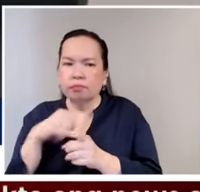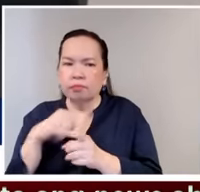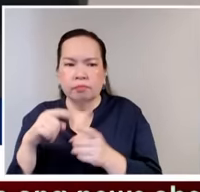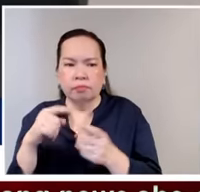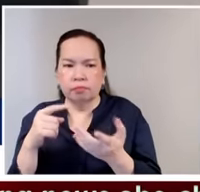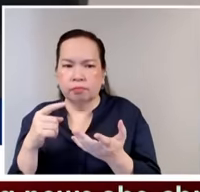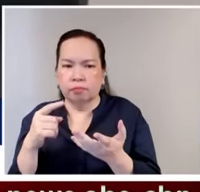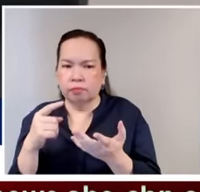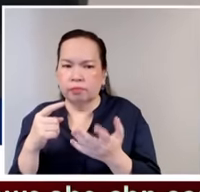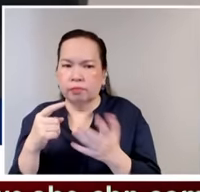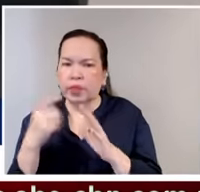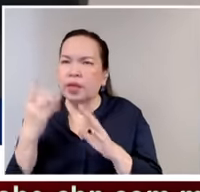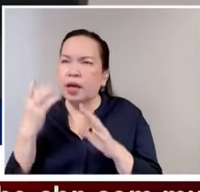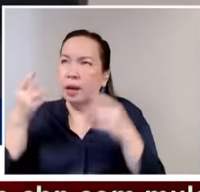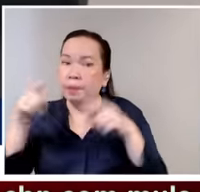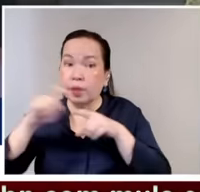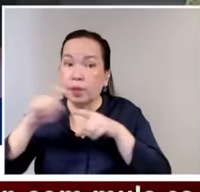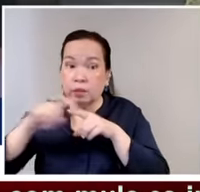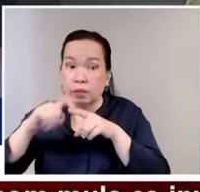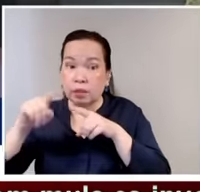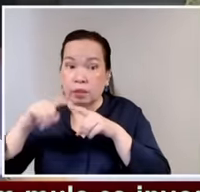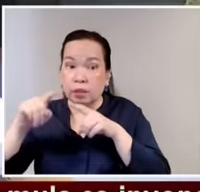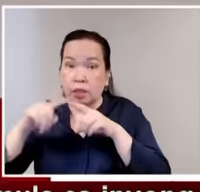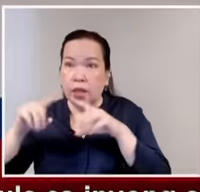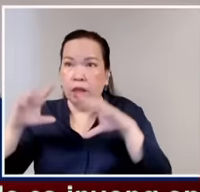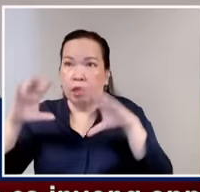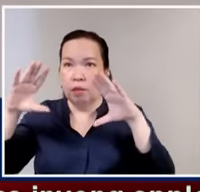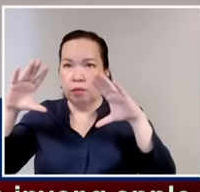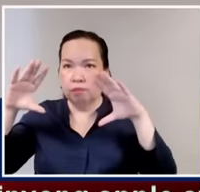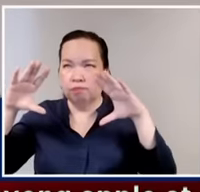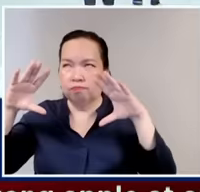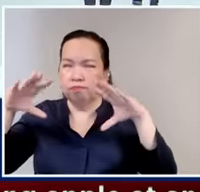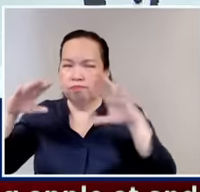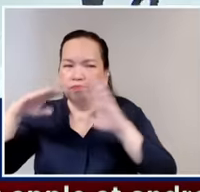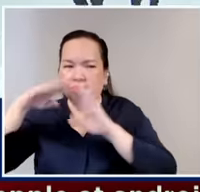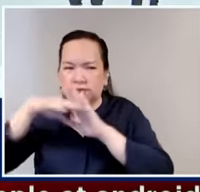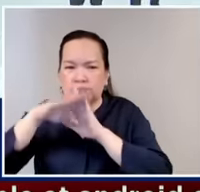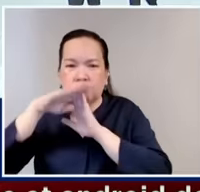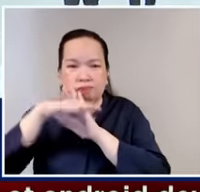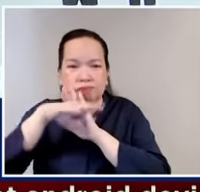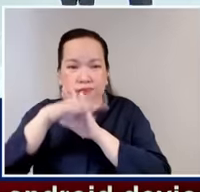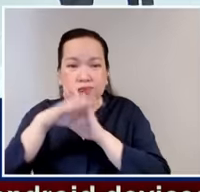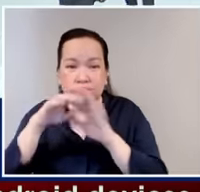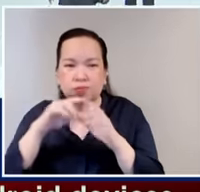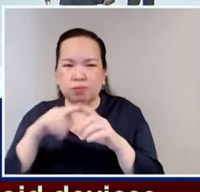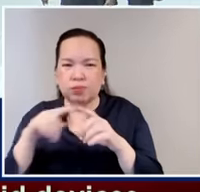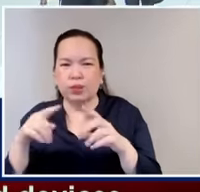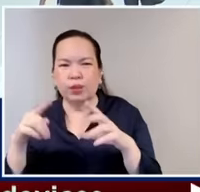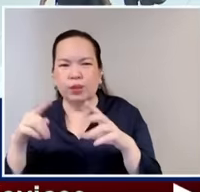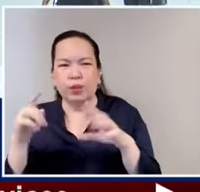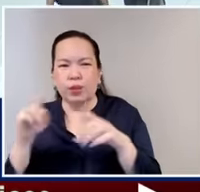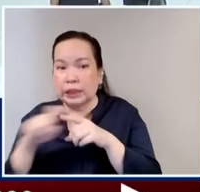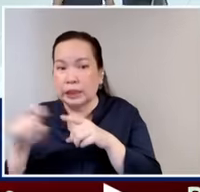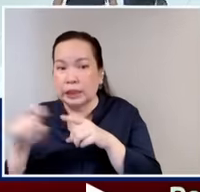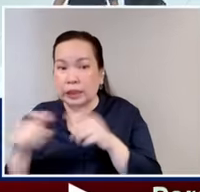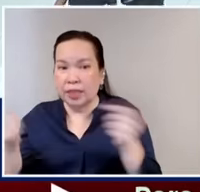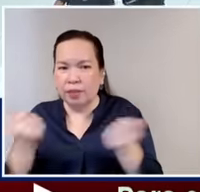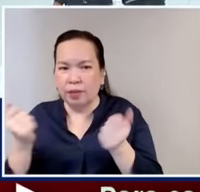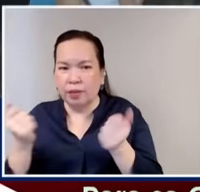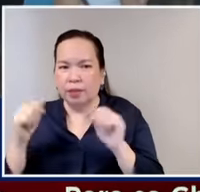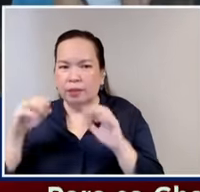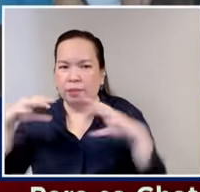ng yung fluctuation ng power going to Terminal 2. Kulang ang aircon. Prioridad muna niya sa kuryente ay ang